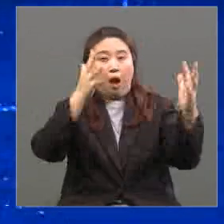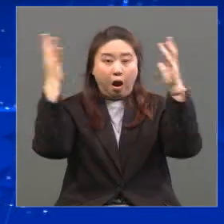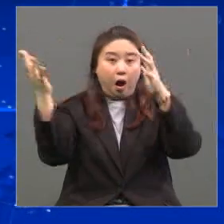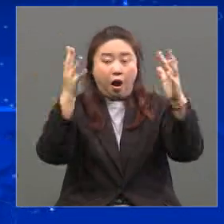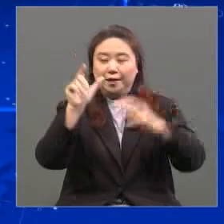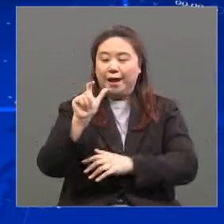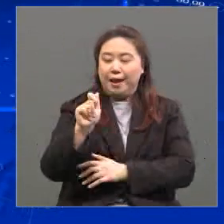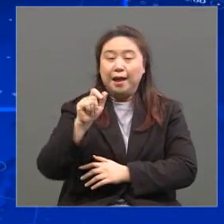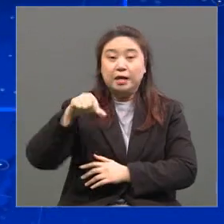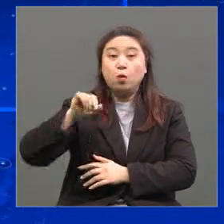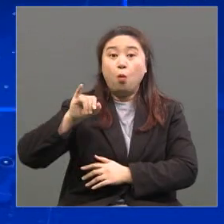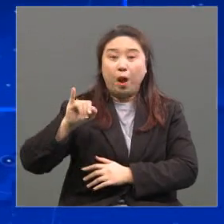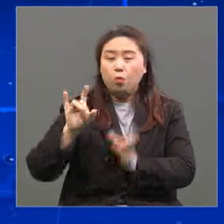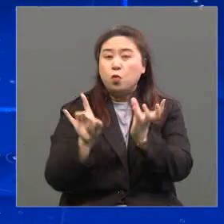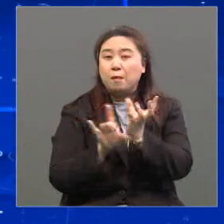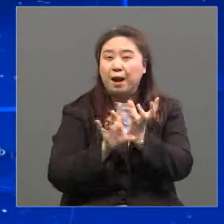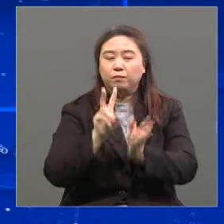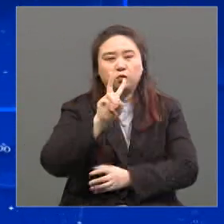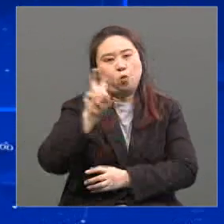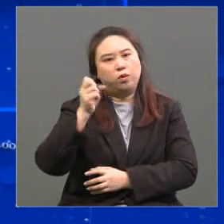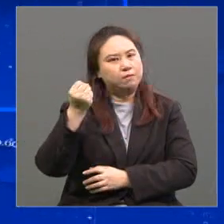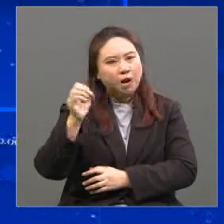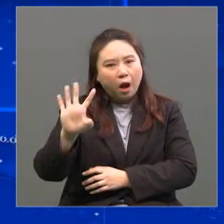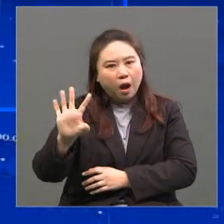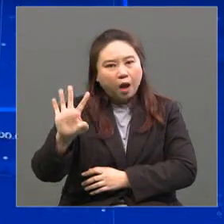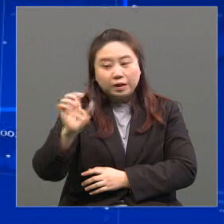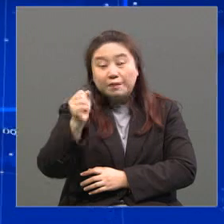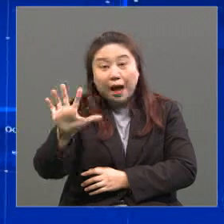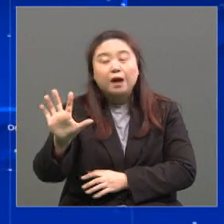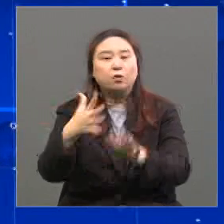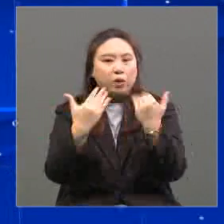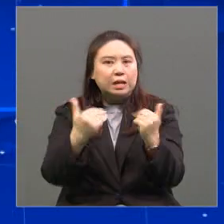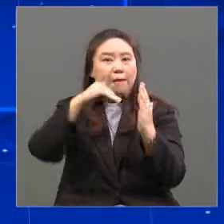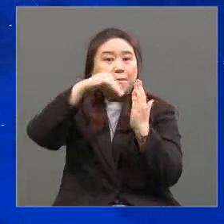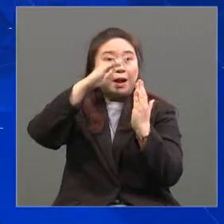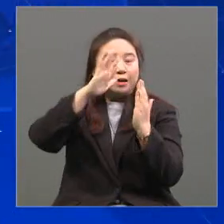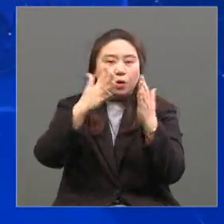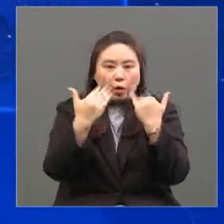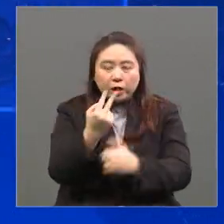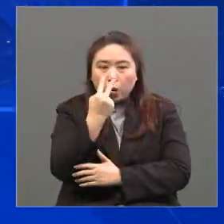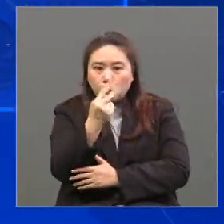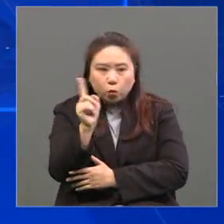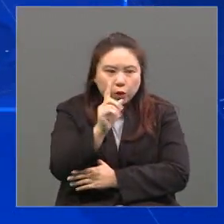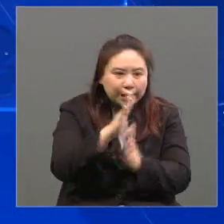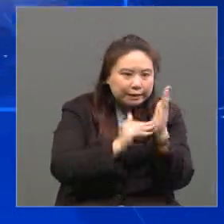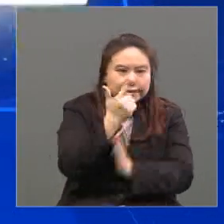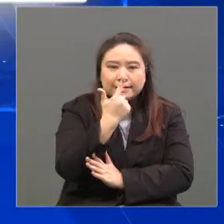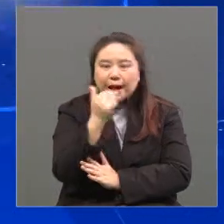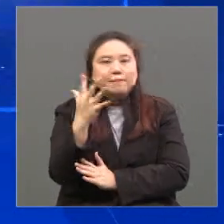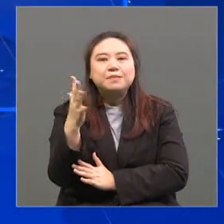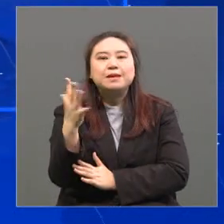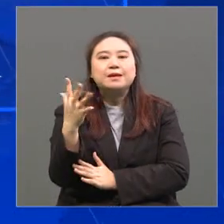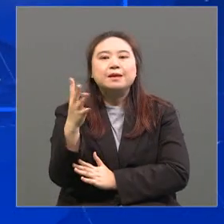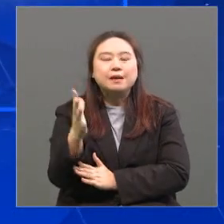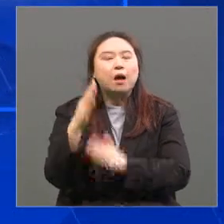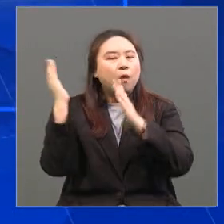ศหรือว่า AQI นะคะอยู่ที่215ในขณะที่ภาคเหนือวันนี้ยังไม่พบมีพื้นที่สีแดงนะคะคุณภ